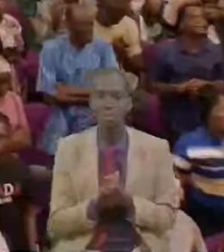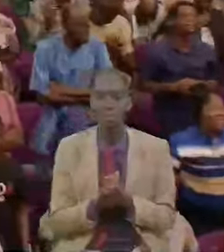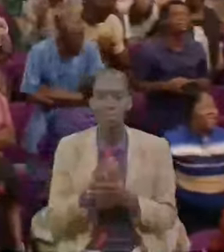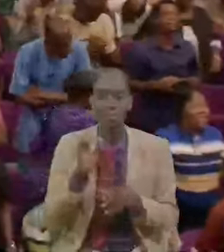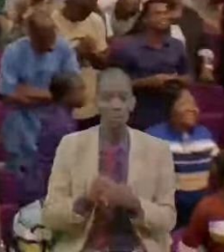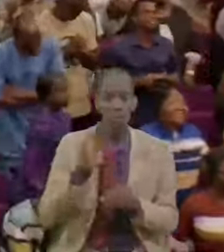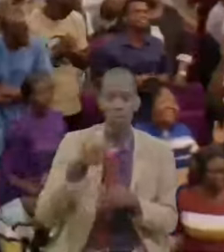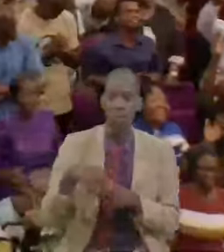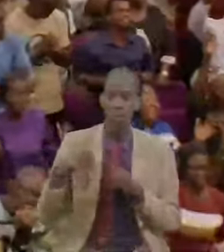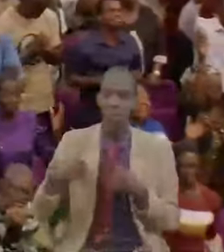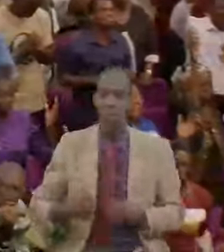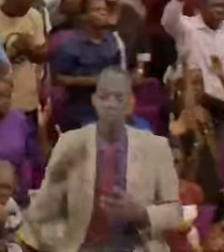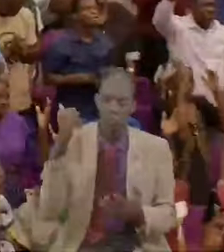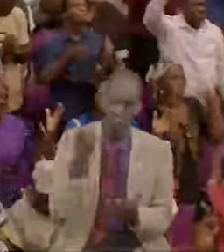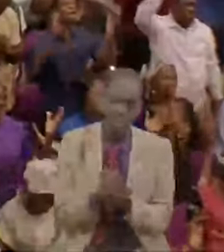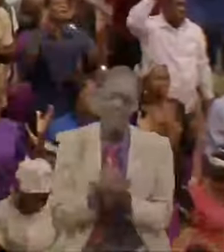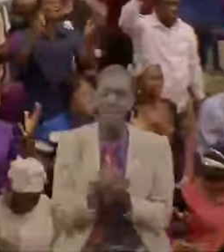Dans votre cœur, amen.